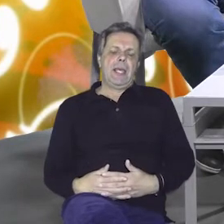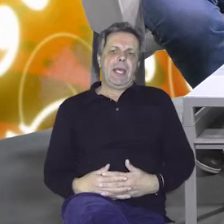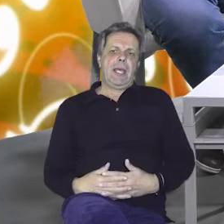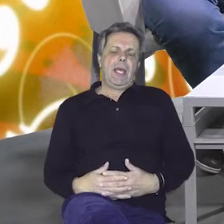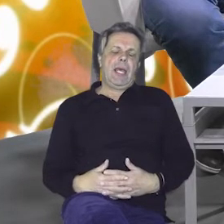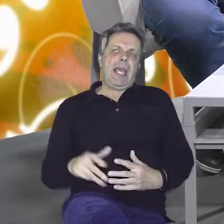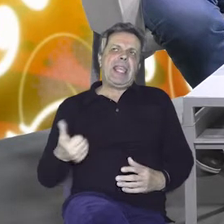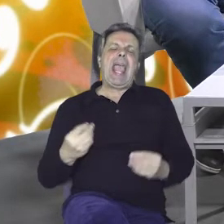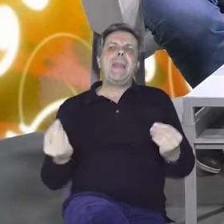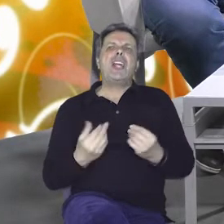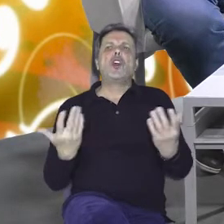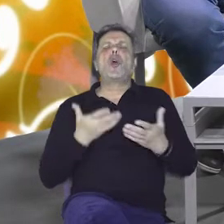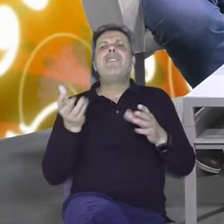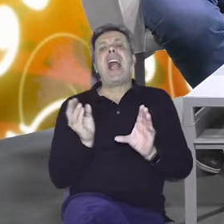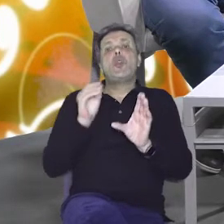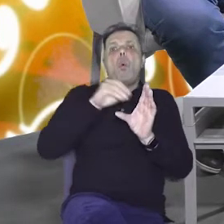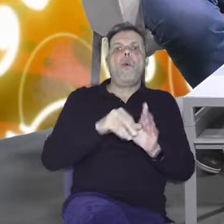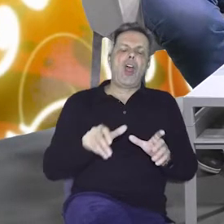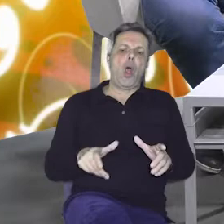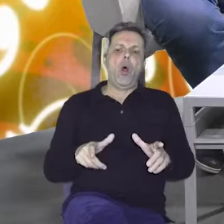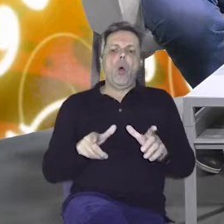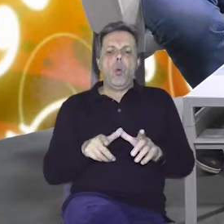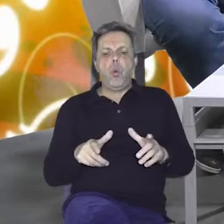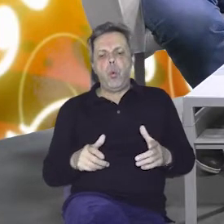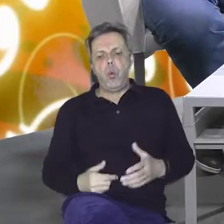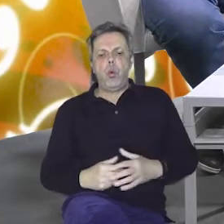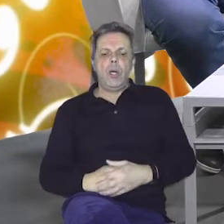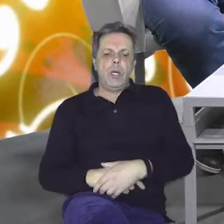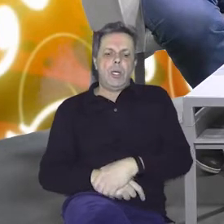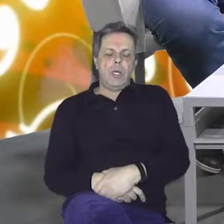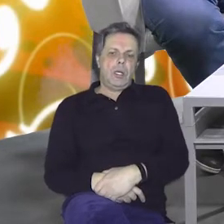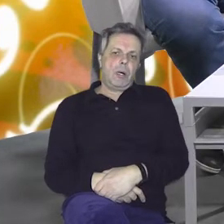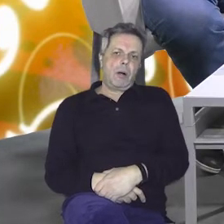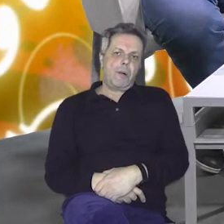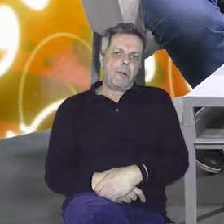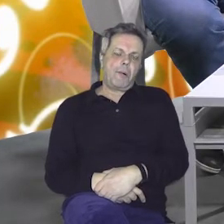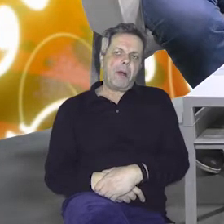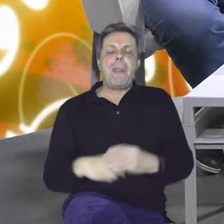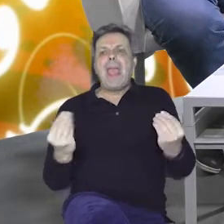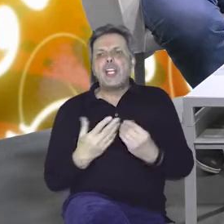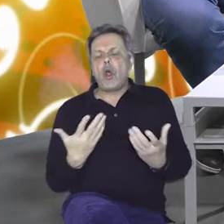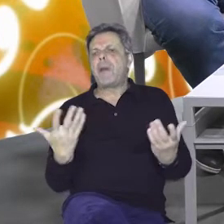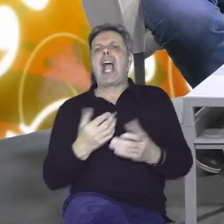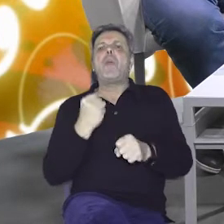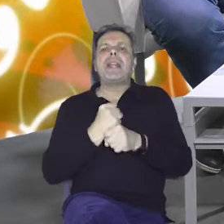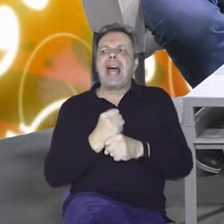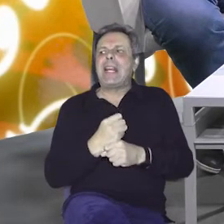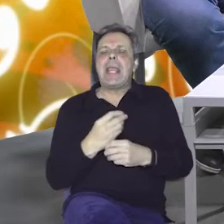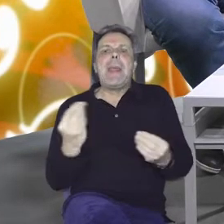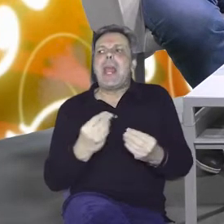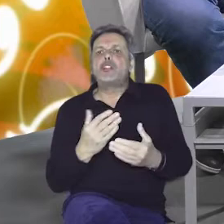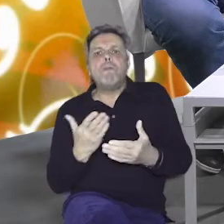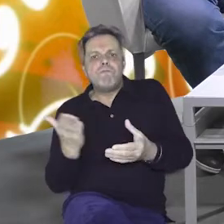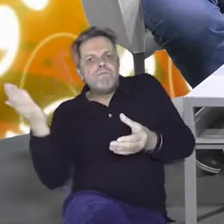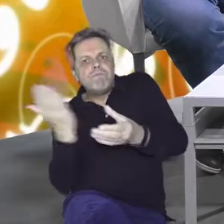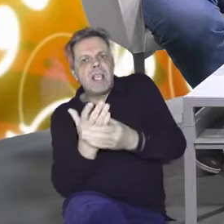što vas je uvelo u to nešto da radite nešto za čovjeka. Ja sam puno